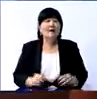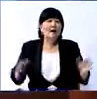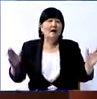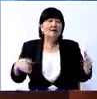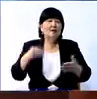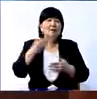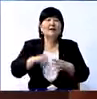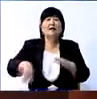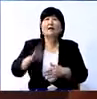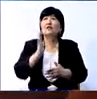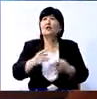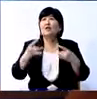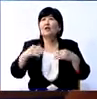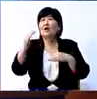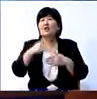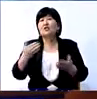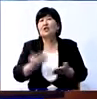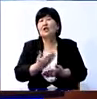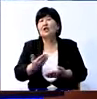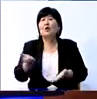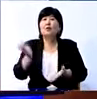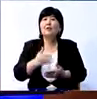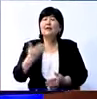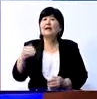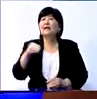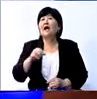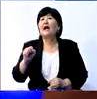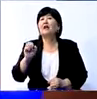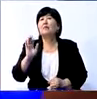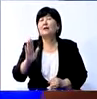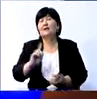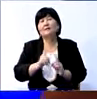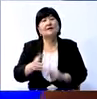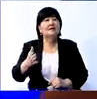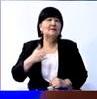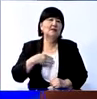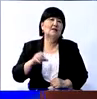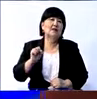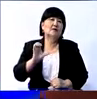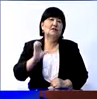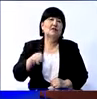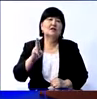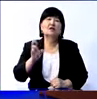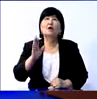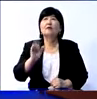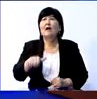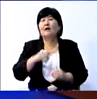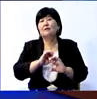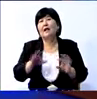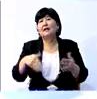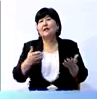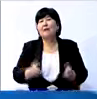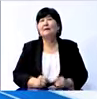Ассаламу алейкум, ардақтағайын, тікелей эфирде кешкі жаңалықтар. Онымен таныстыратын мен Талант Айымбетов, сурдо дарма қызметінде Айткүл Садықова. Ал мен